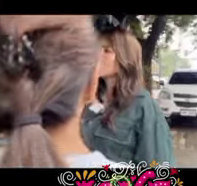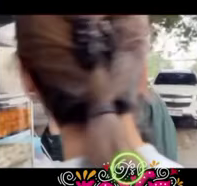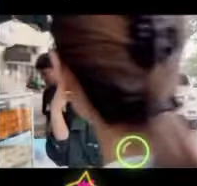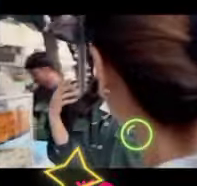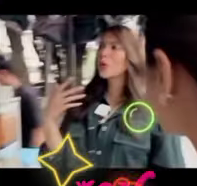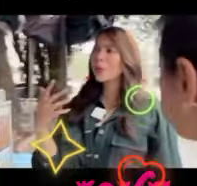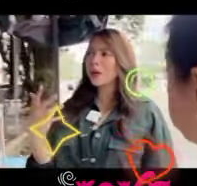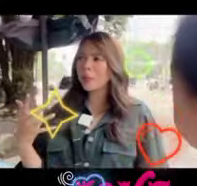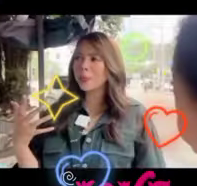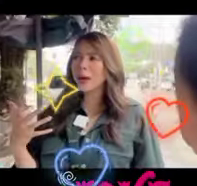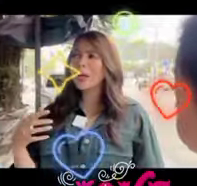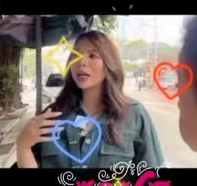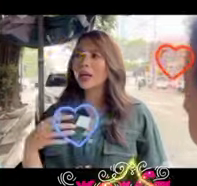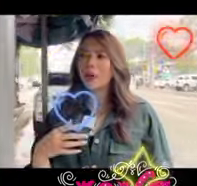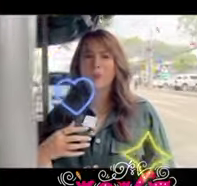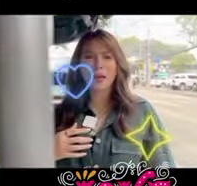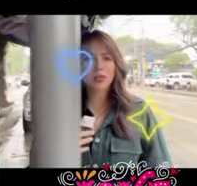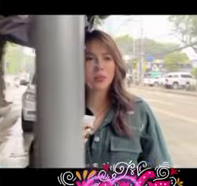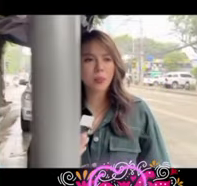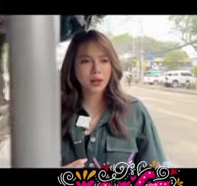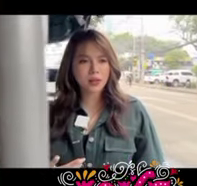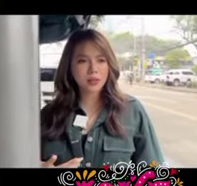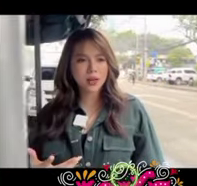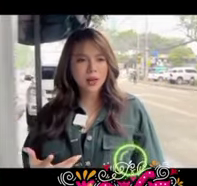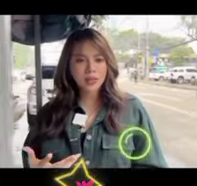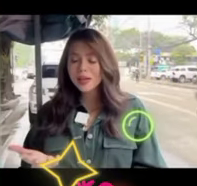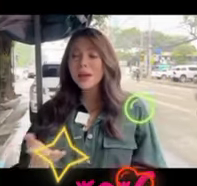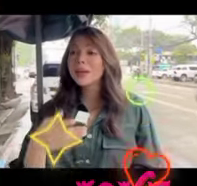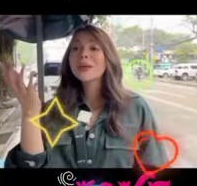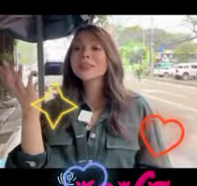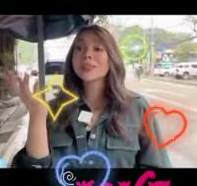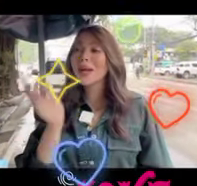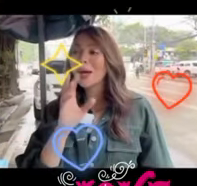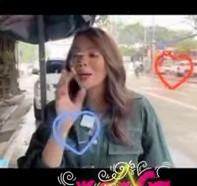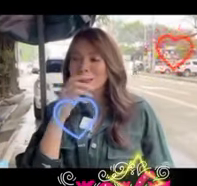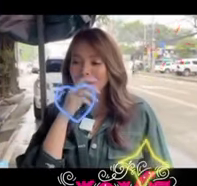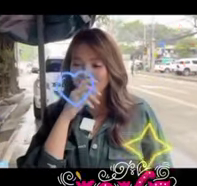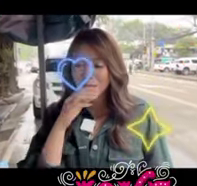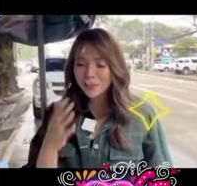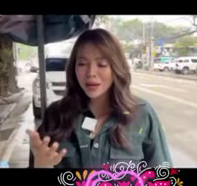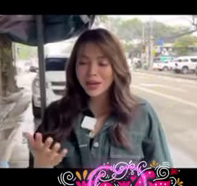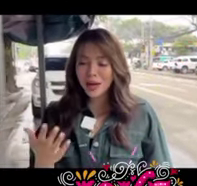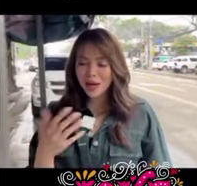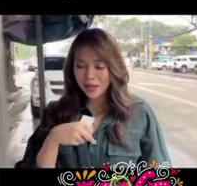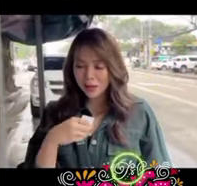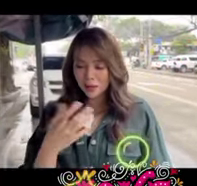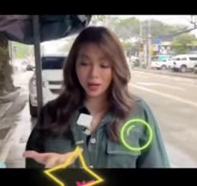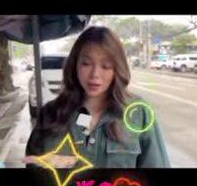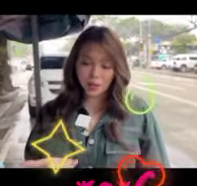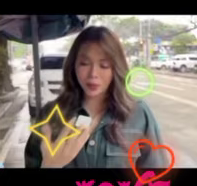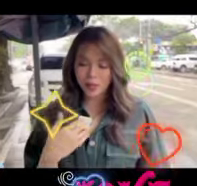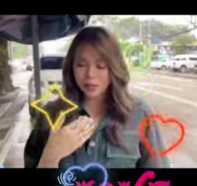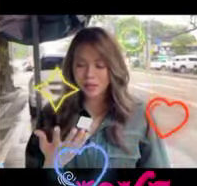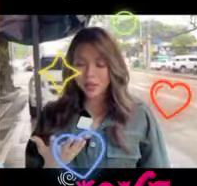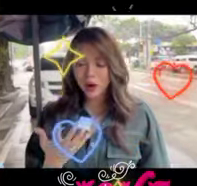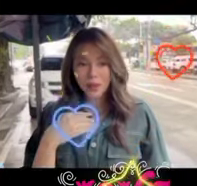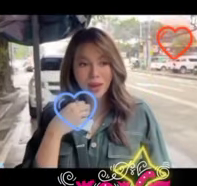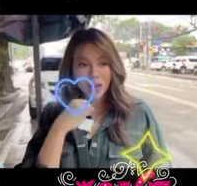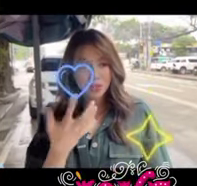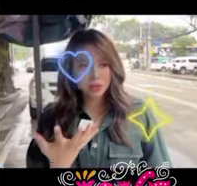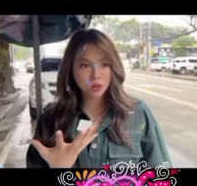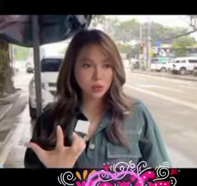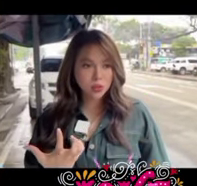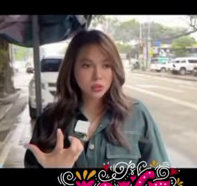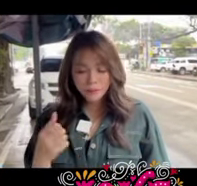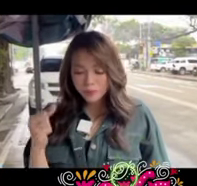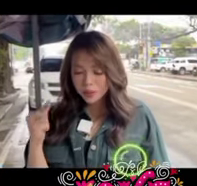Kaya siguro din growing up, kaya parang hirap akong mag-express. Tapos napansin nila recently na ang hili ko, ngayon pa nag-saseta ako, may